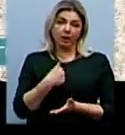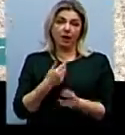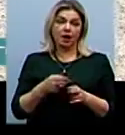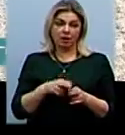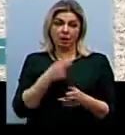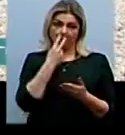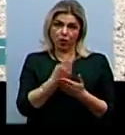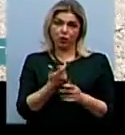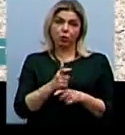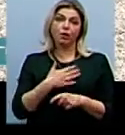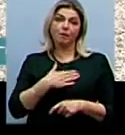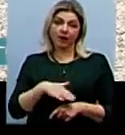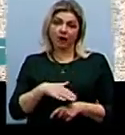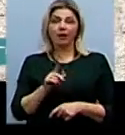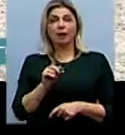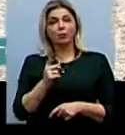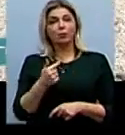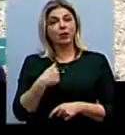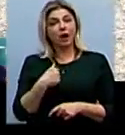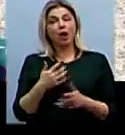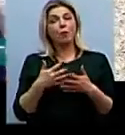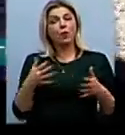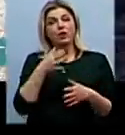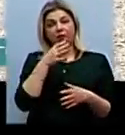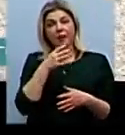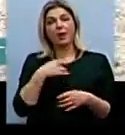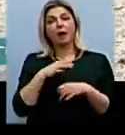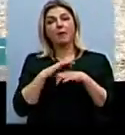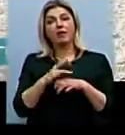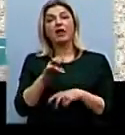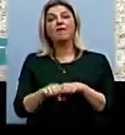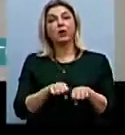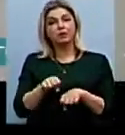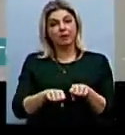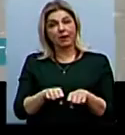це показалося дуже приємним, тому що я більшу частину часу проводжу на велосипеді.